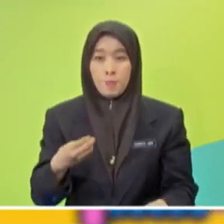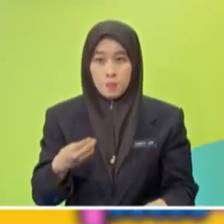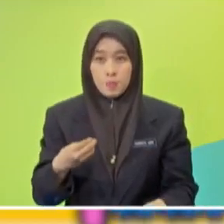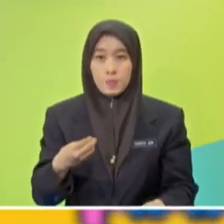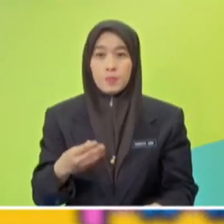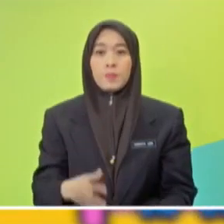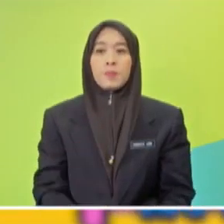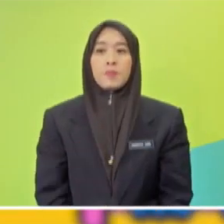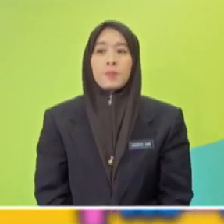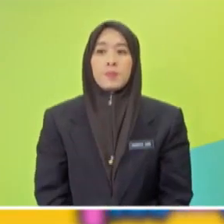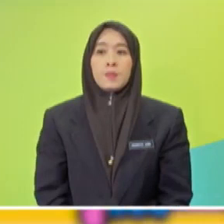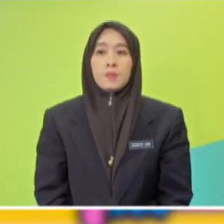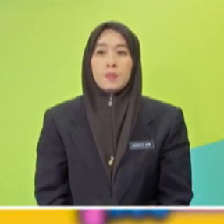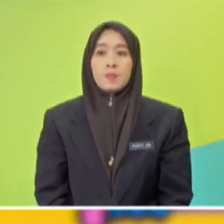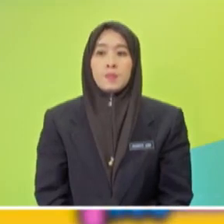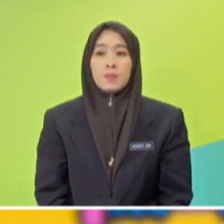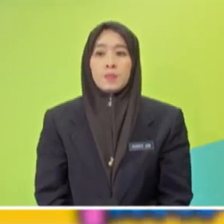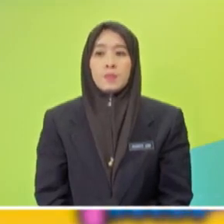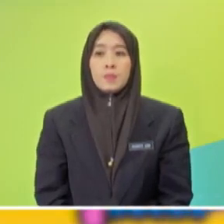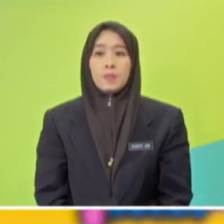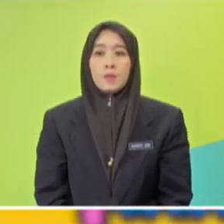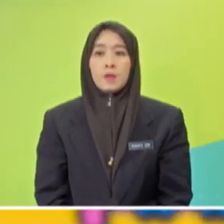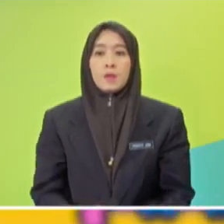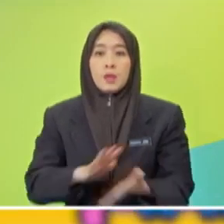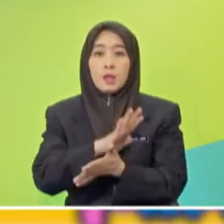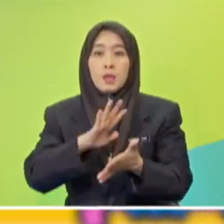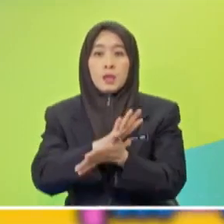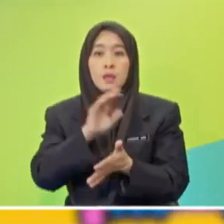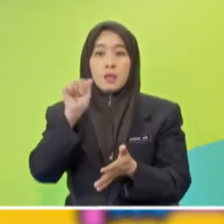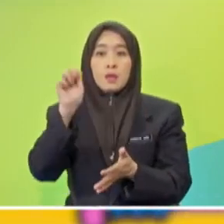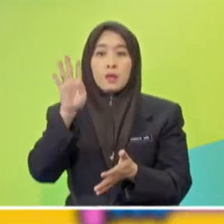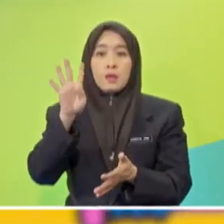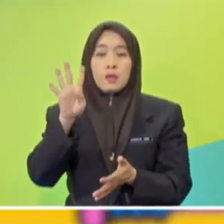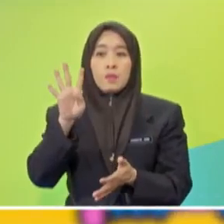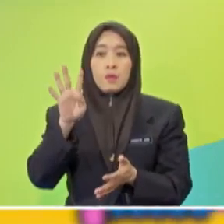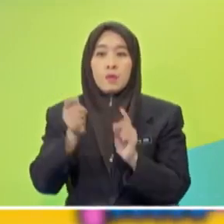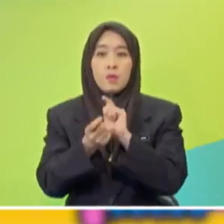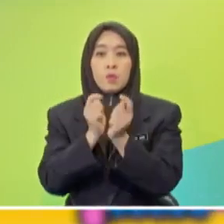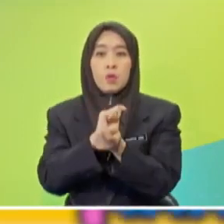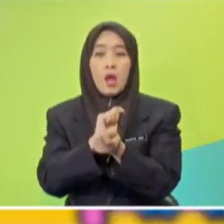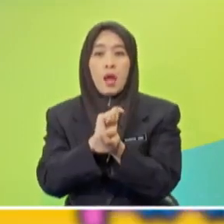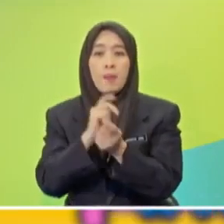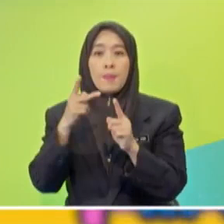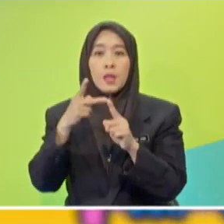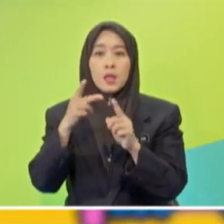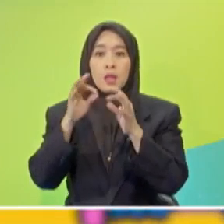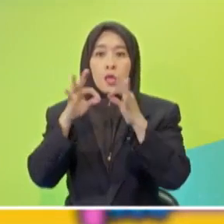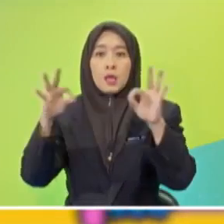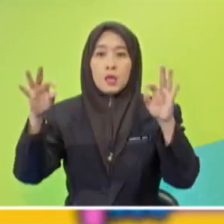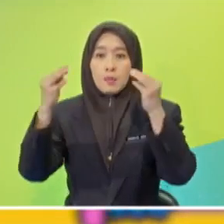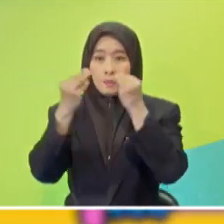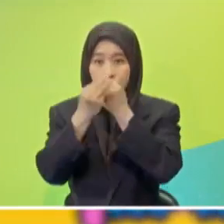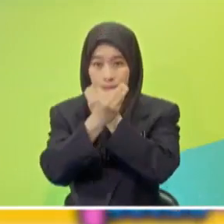ada atau kertas Evo Oke kita nak tukarkan kepada ayat matematika